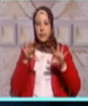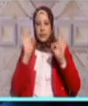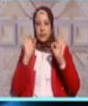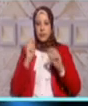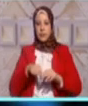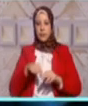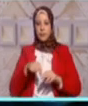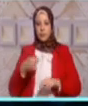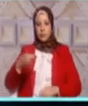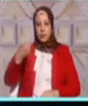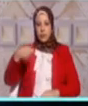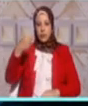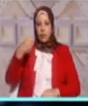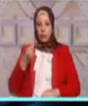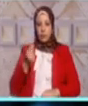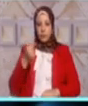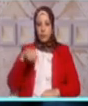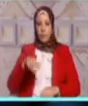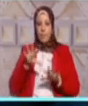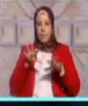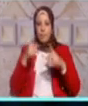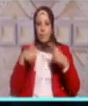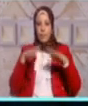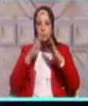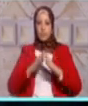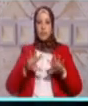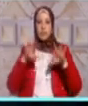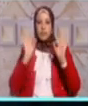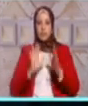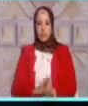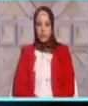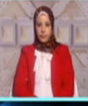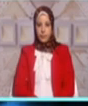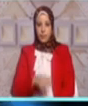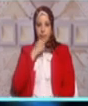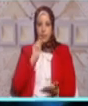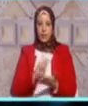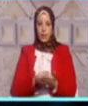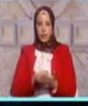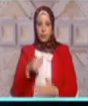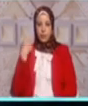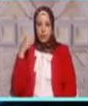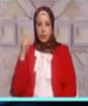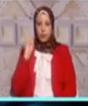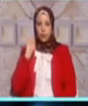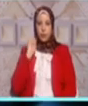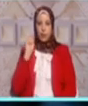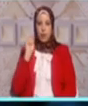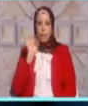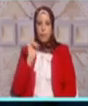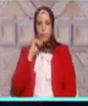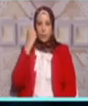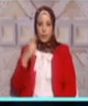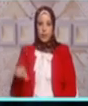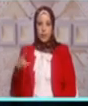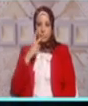في مصر الجديدة. ده بالفعل يعني رئيس الوزراء أشار لهذه النقطة، ودي نقطة مهمة جدا. المصريين في